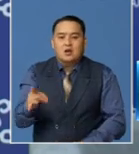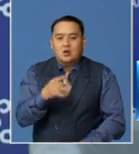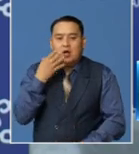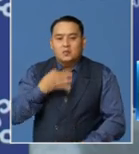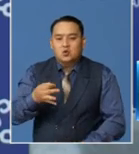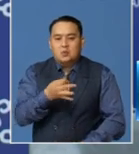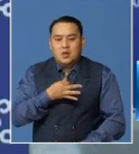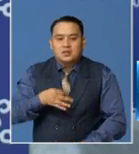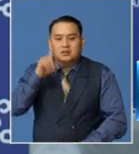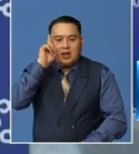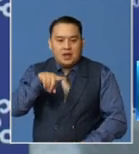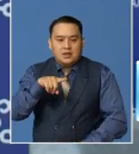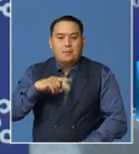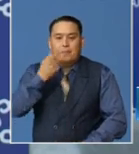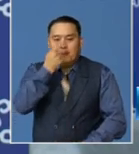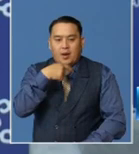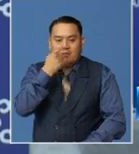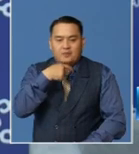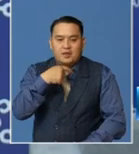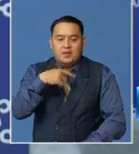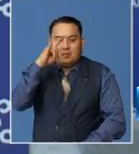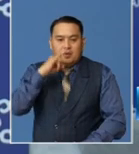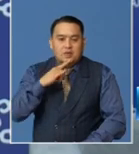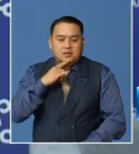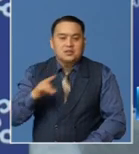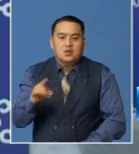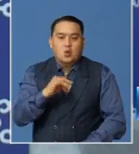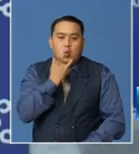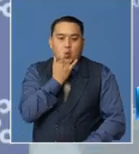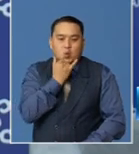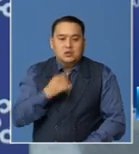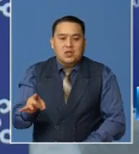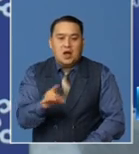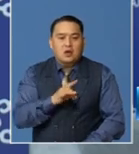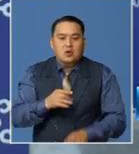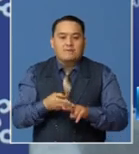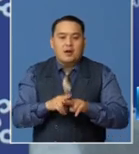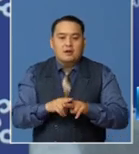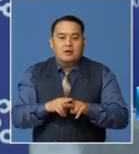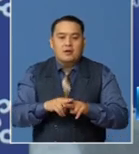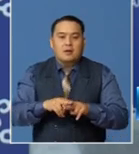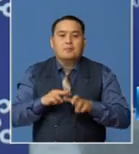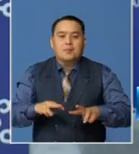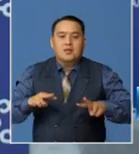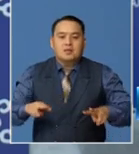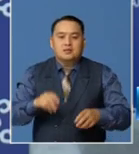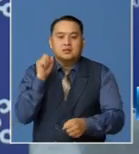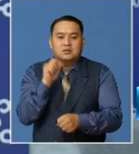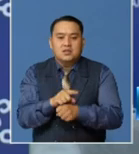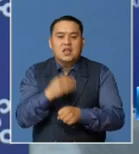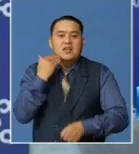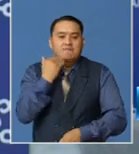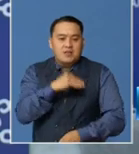алматинской области знает это панфиловский район индекс казахский районы у и бустеры министра барчан обнимаешь сегодня поставил задача именно